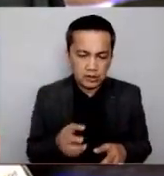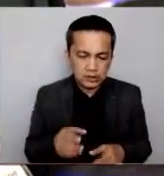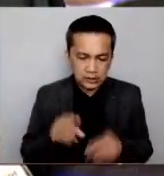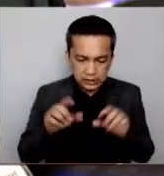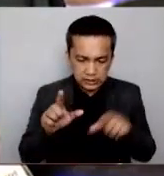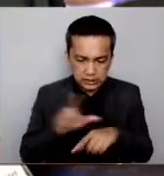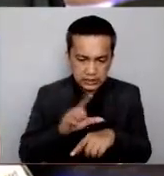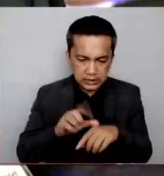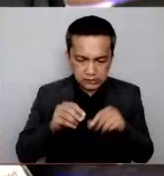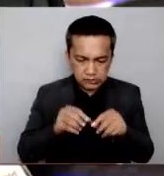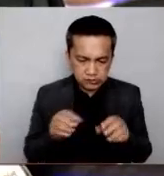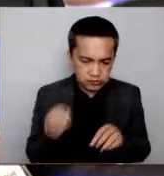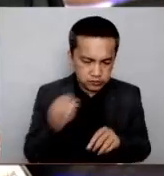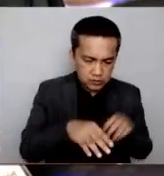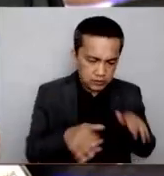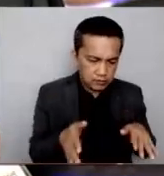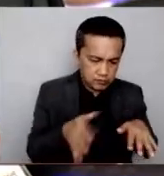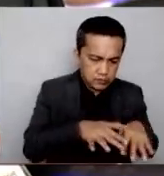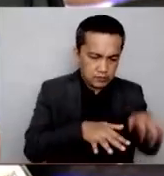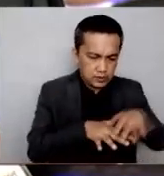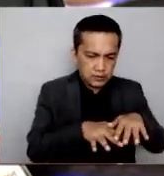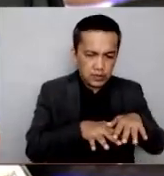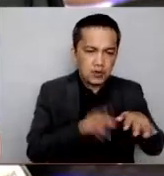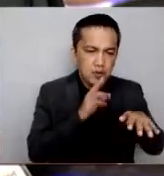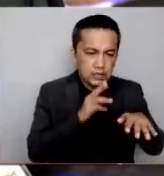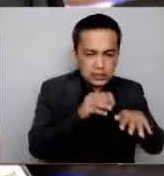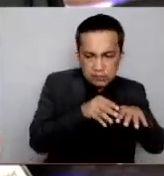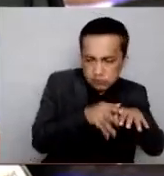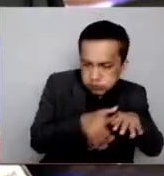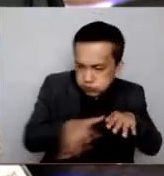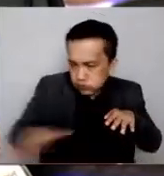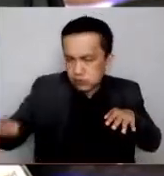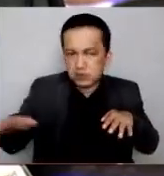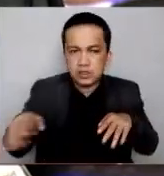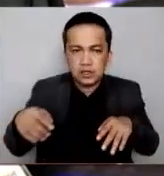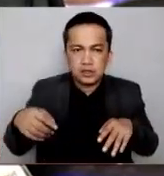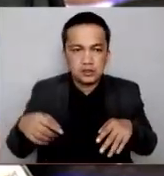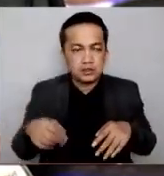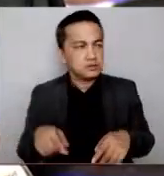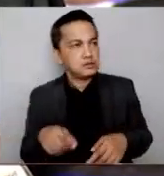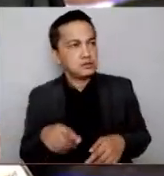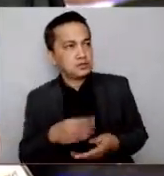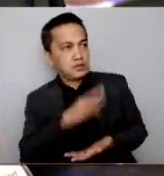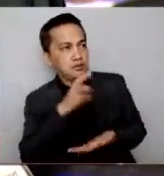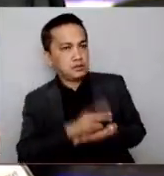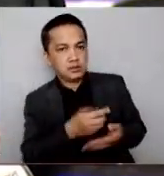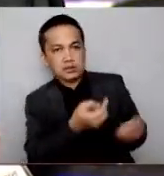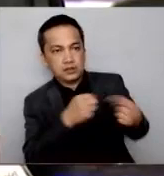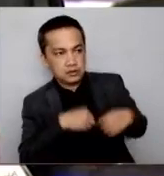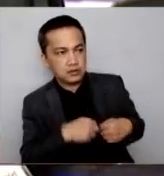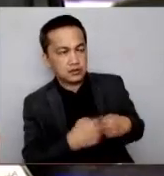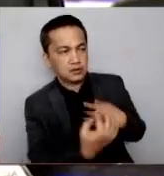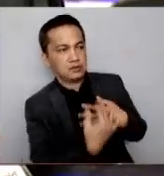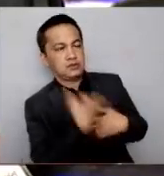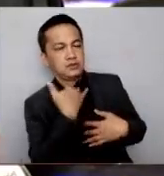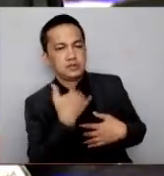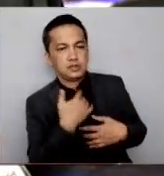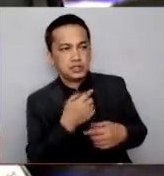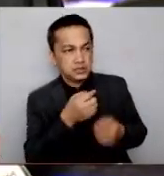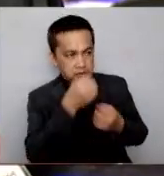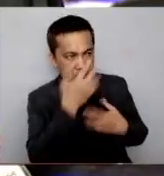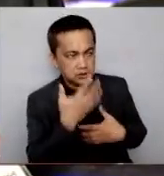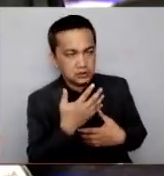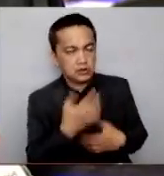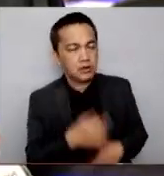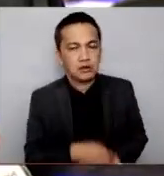isusuka sa amin ng tubig. Ibubuga sa amin ang tubig. Kaya nga po ang sinasabi namin, baka pwede bigyan kami ng flood control